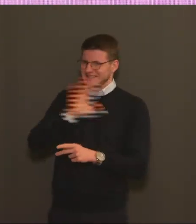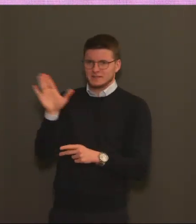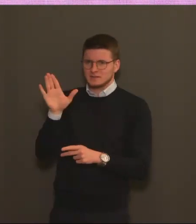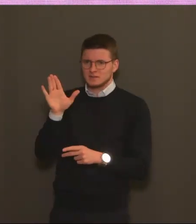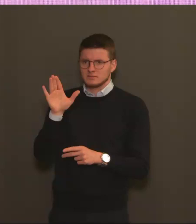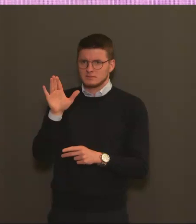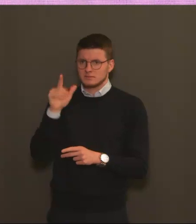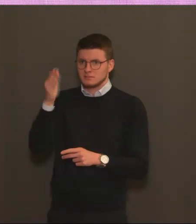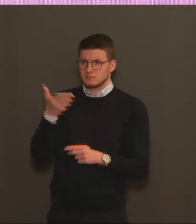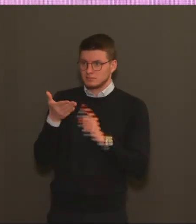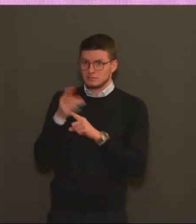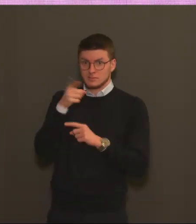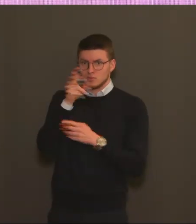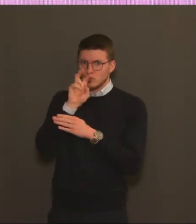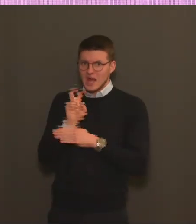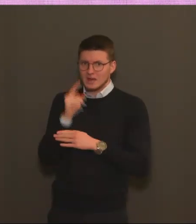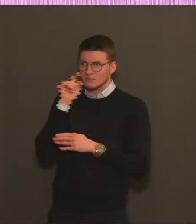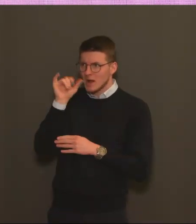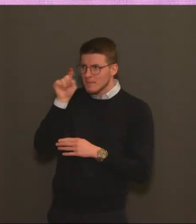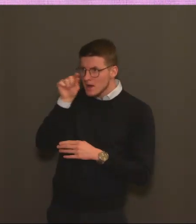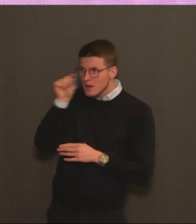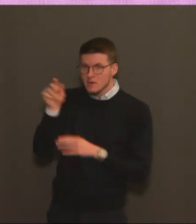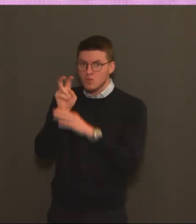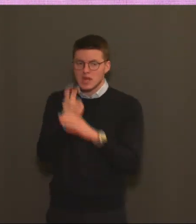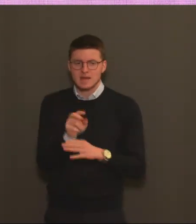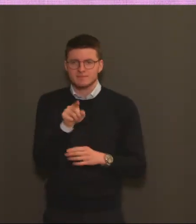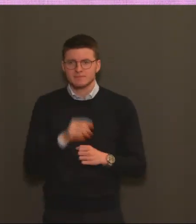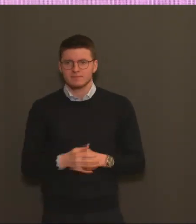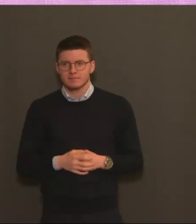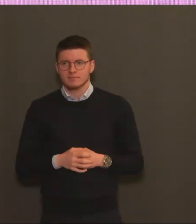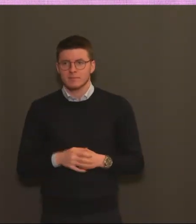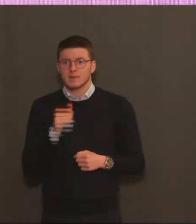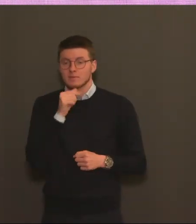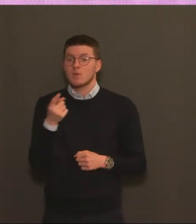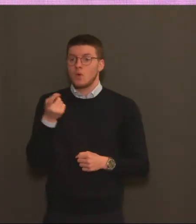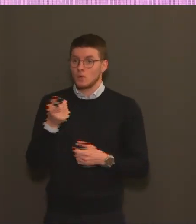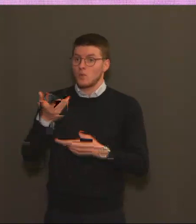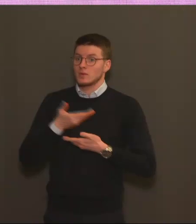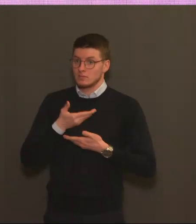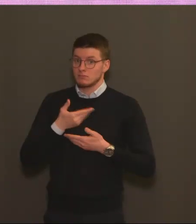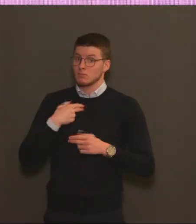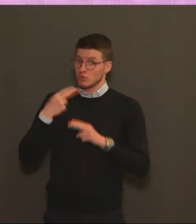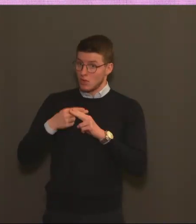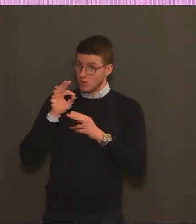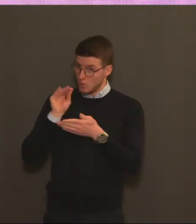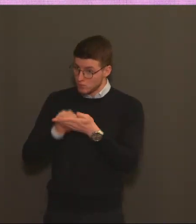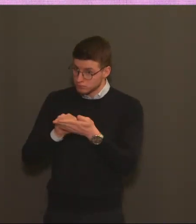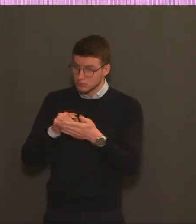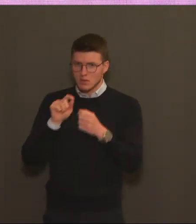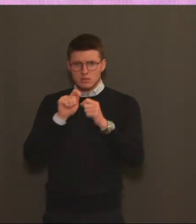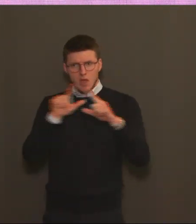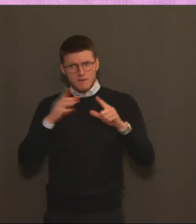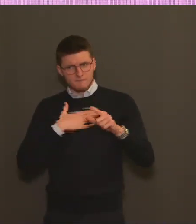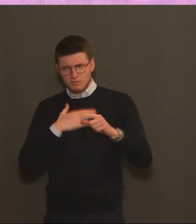De uitnodigingen komen op jouw naam en in jouw taal. Als je een bericht ontvangt dat niet persoonlijk aan jou gericht is, is